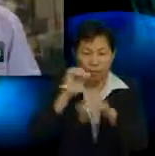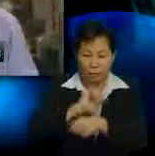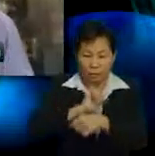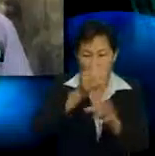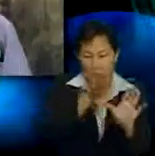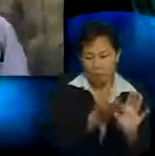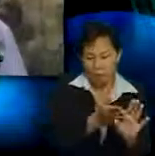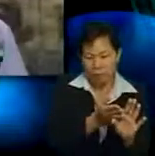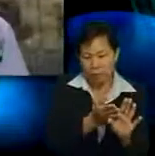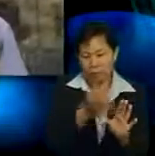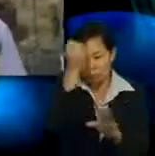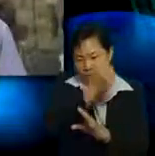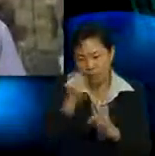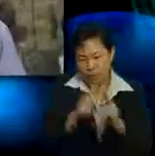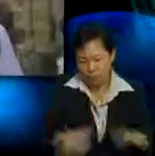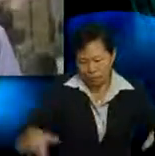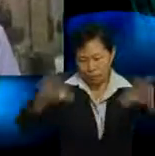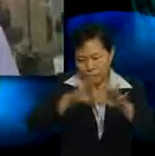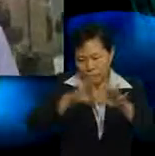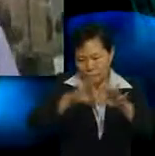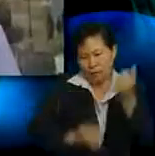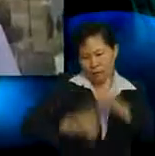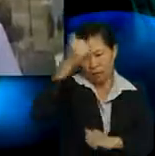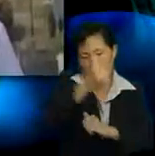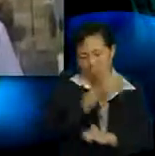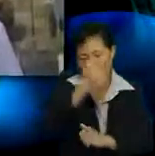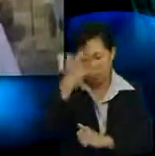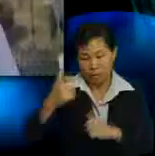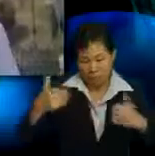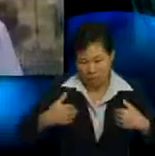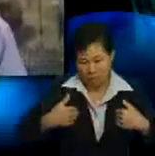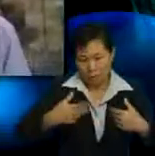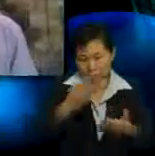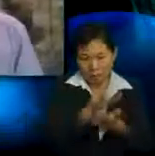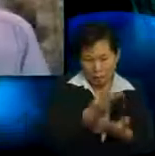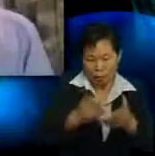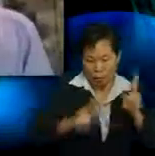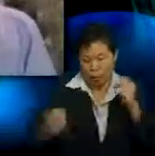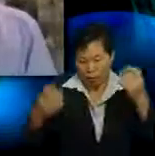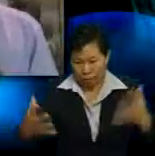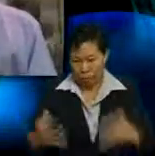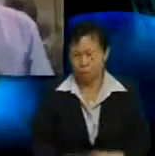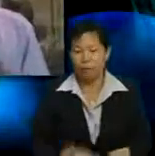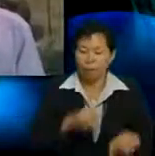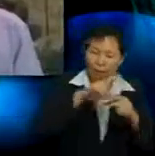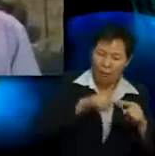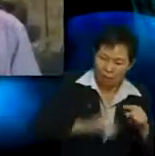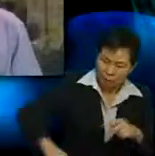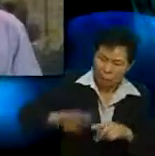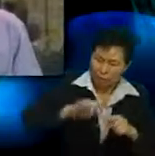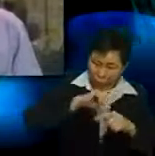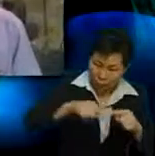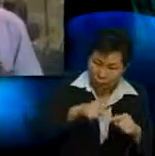bank, sikap itulah yang paling penting sekali. Pasal ia mengenai kewangan orang ramai. Jadi bila mereka simpan